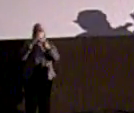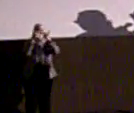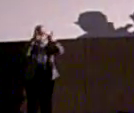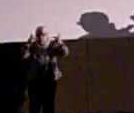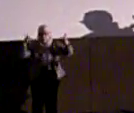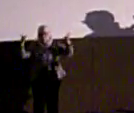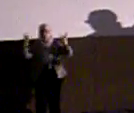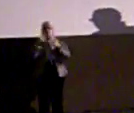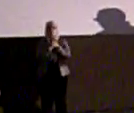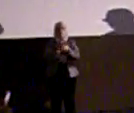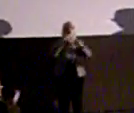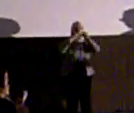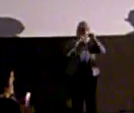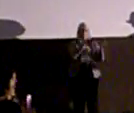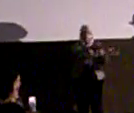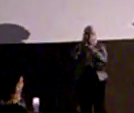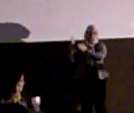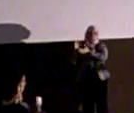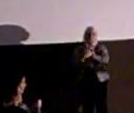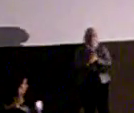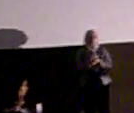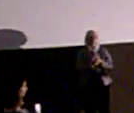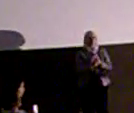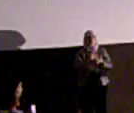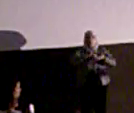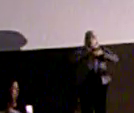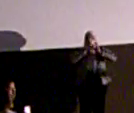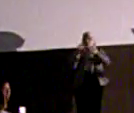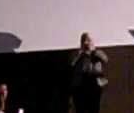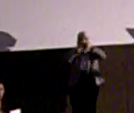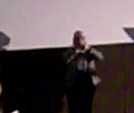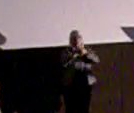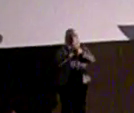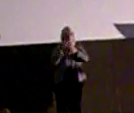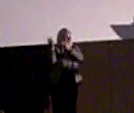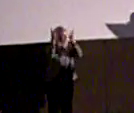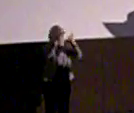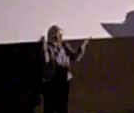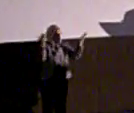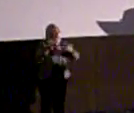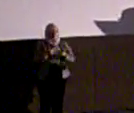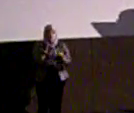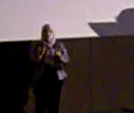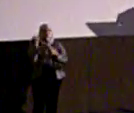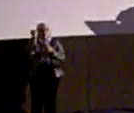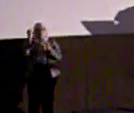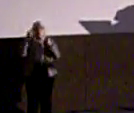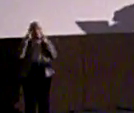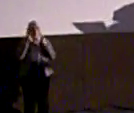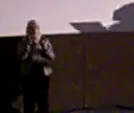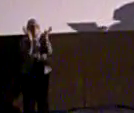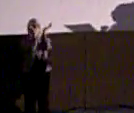وثنائيات وثنائيي الجنس بلس بلس، كلها تحالفات حضورها بيننا اليوم وسام يشرف